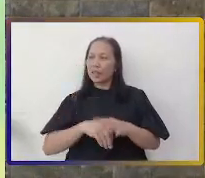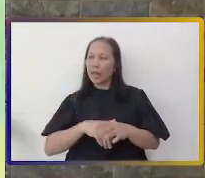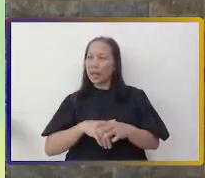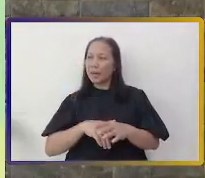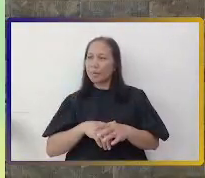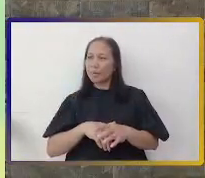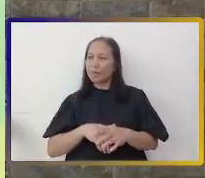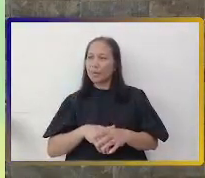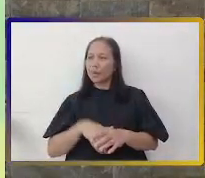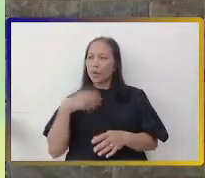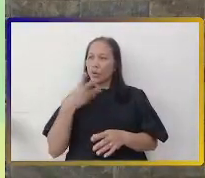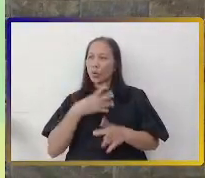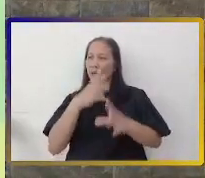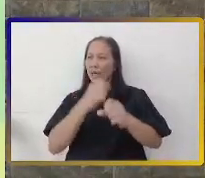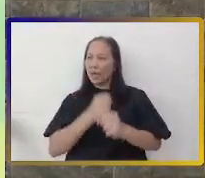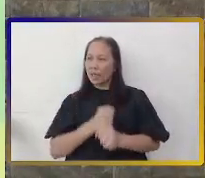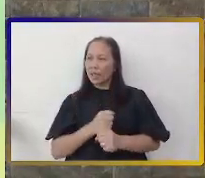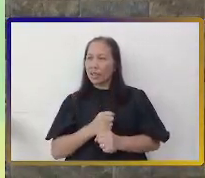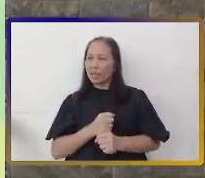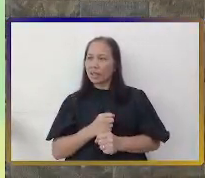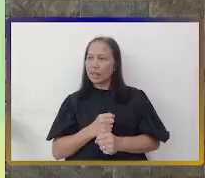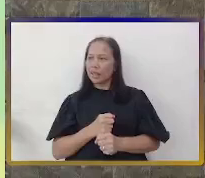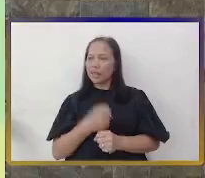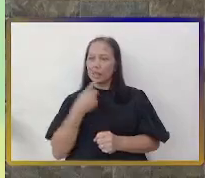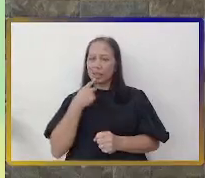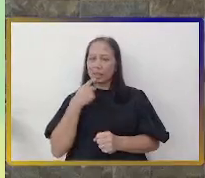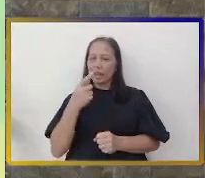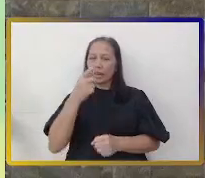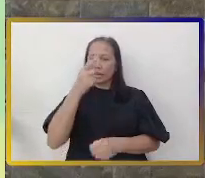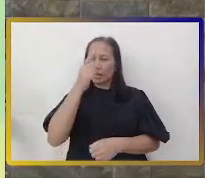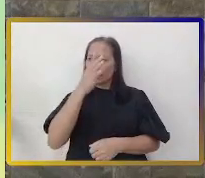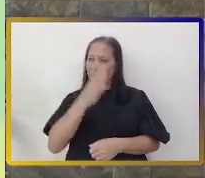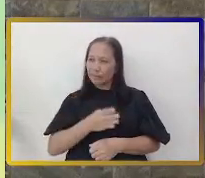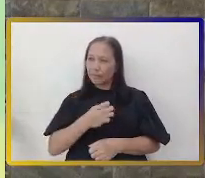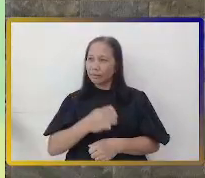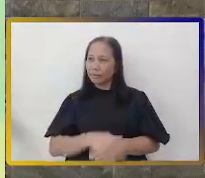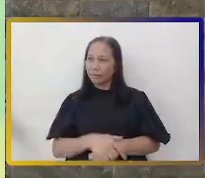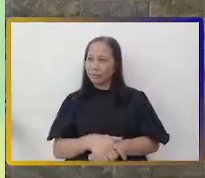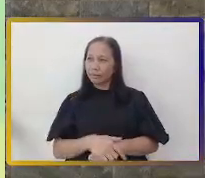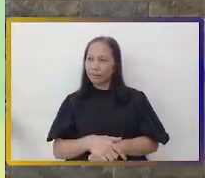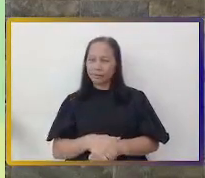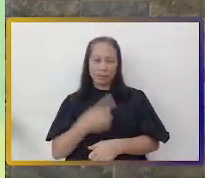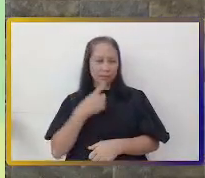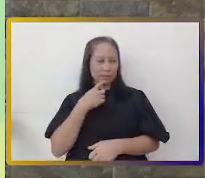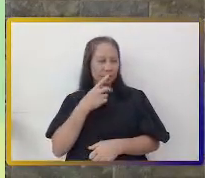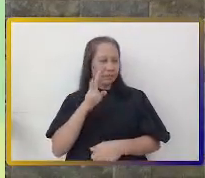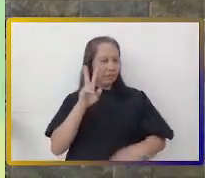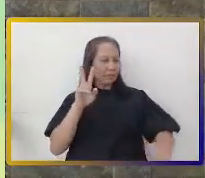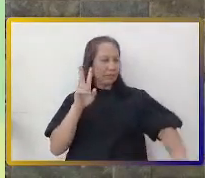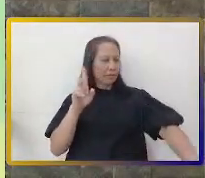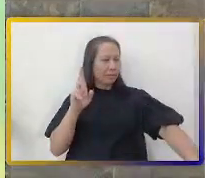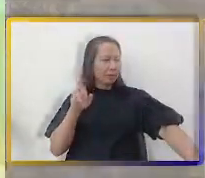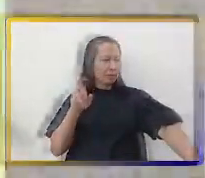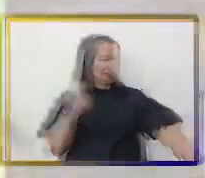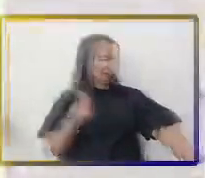say the Lord of host Ano pong makikita natin sa verse number 11